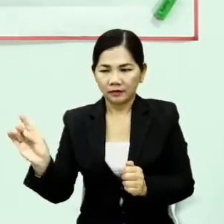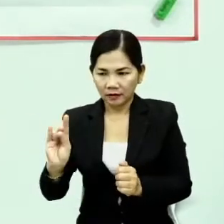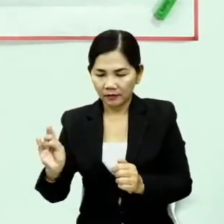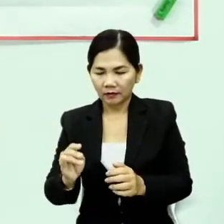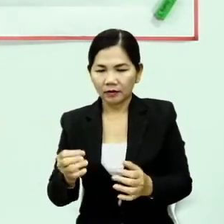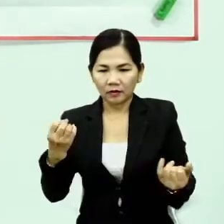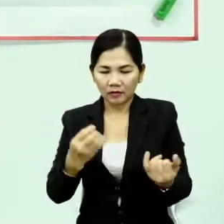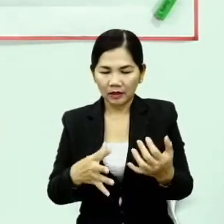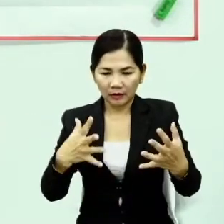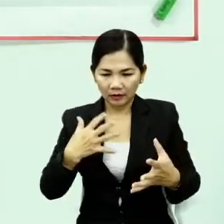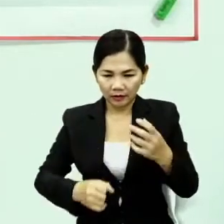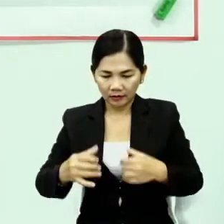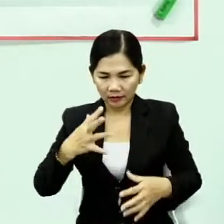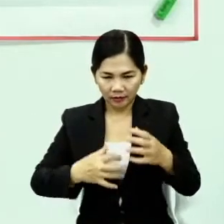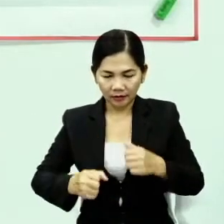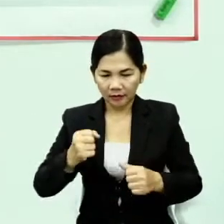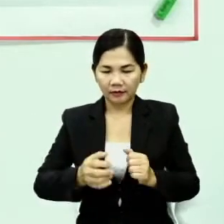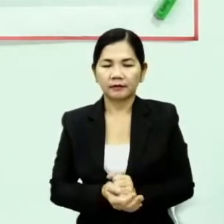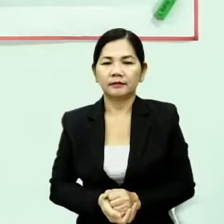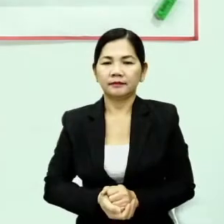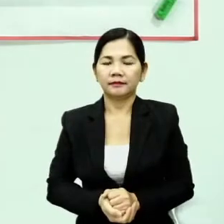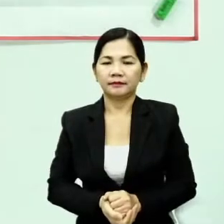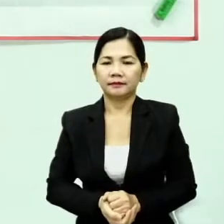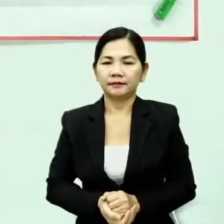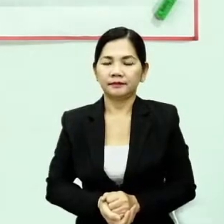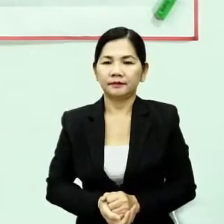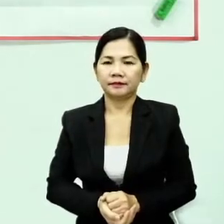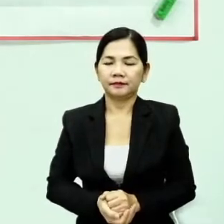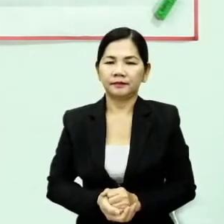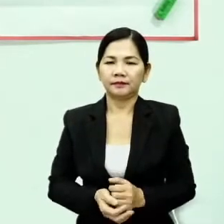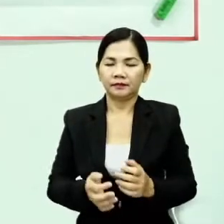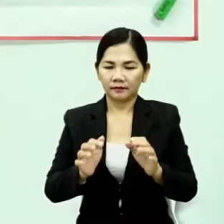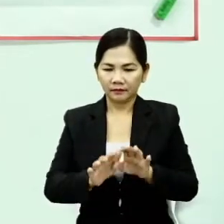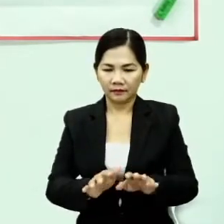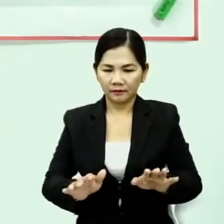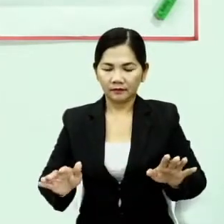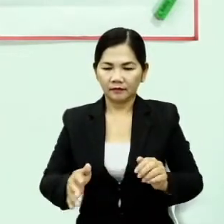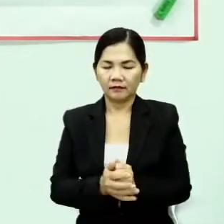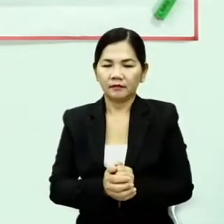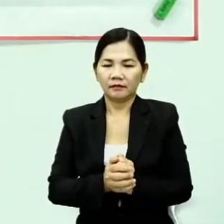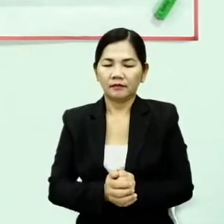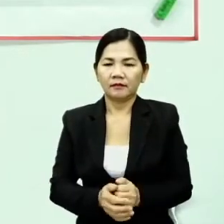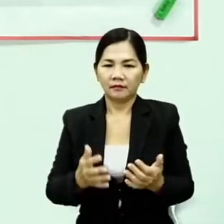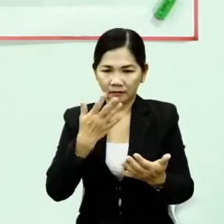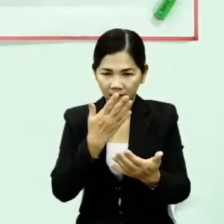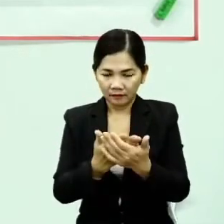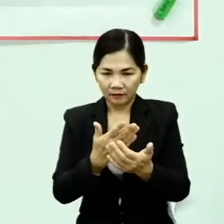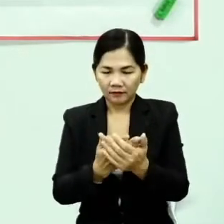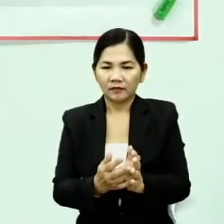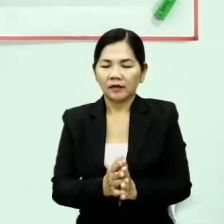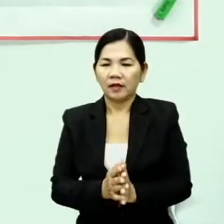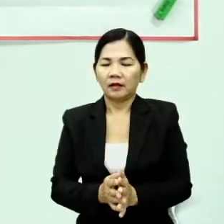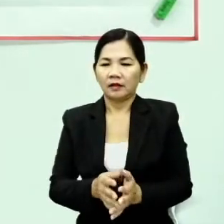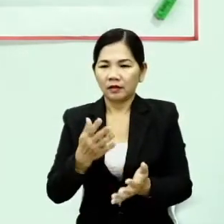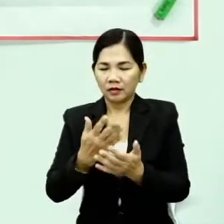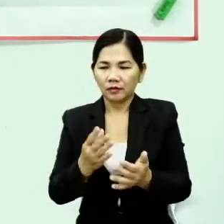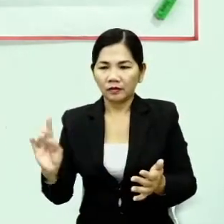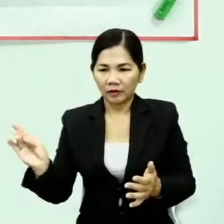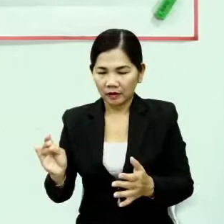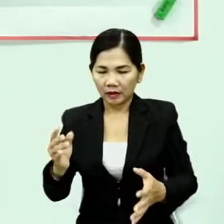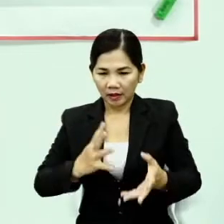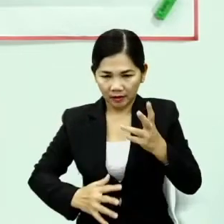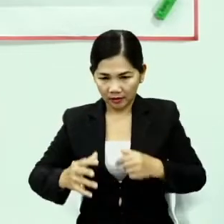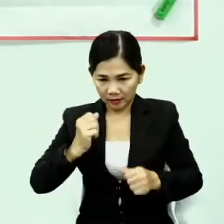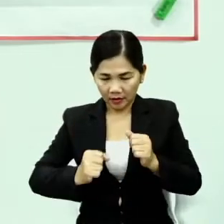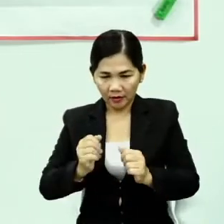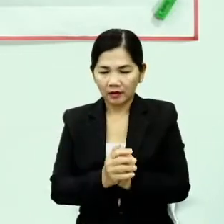đái trên trong con đói tật đỏ nè con chà chẳng con tặng ác nghĩa chà xâm rập chmu sát đái trên trong con đói tật đỏ chẳng con a